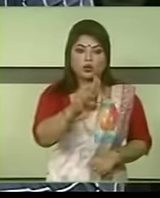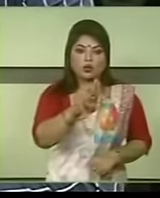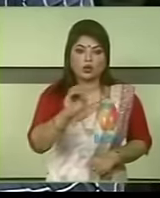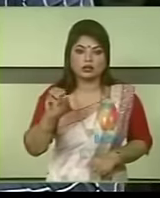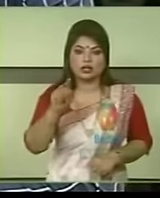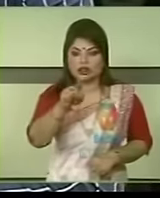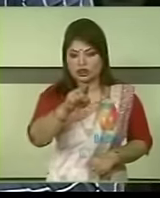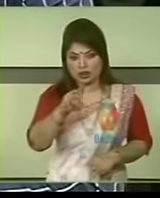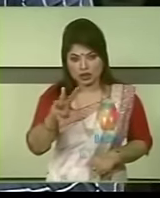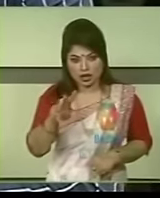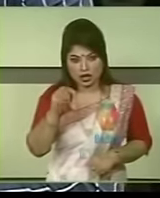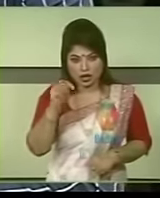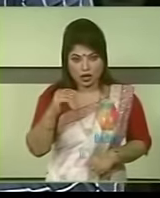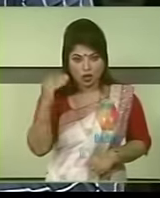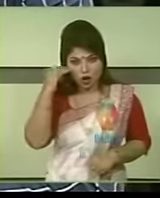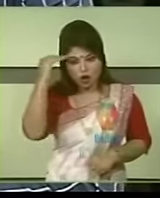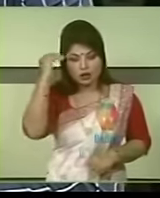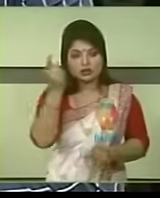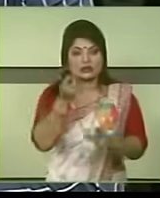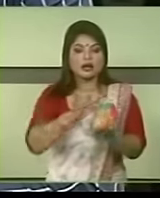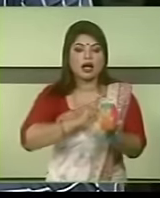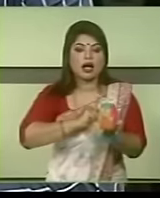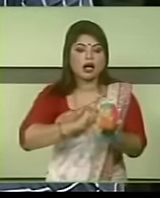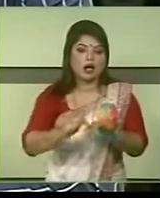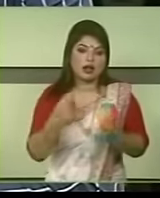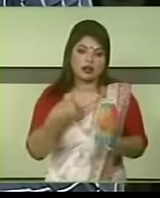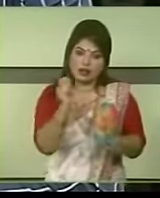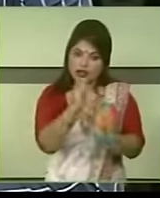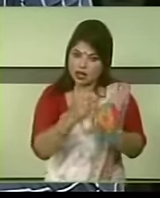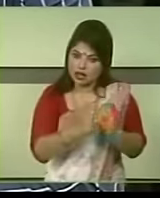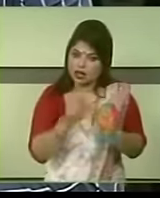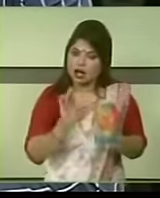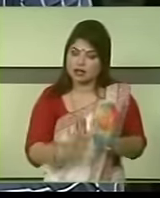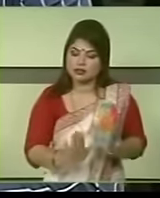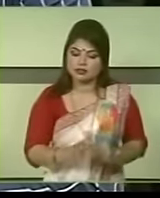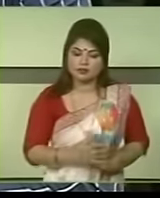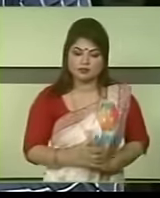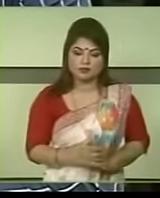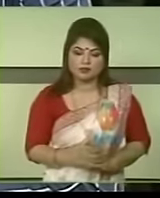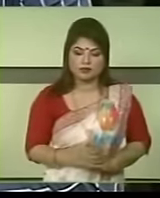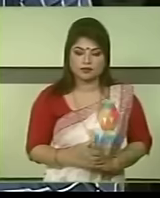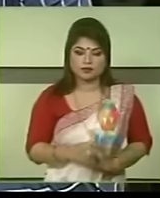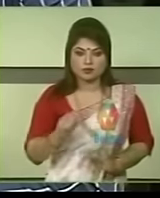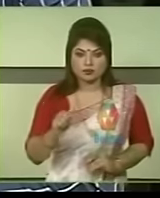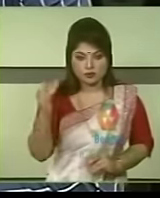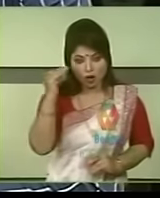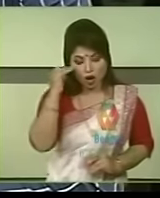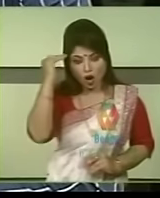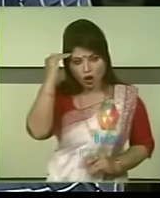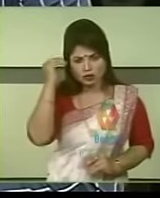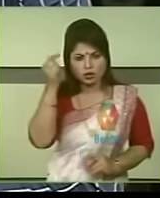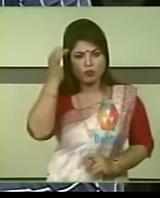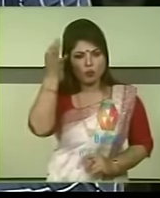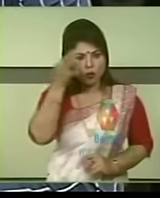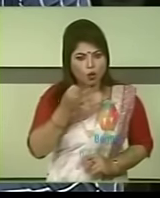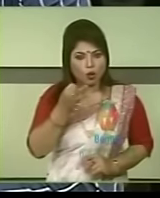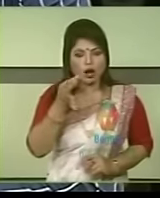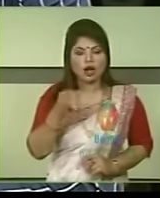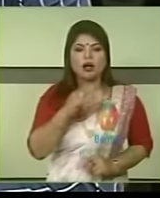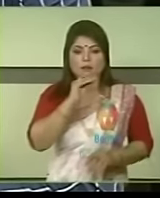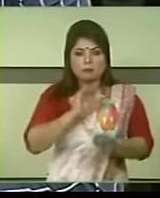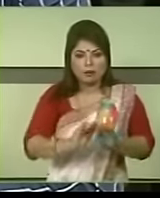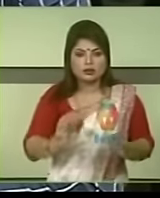যে নিউরো ডেভেলপমেন্টাল ডিসএবিলিটি ট্রাস্ট ফান্ড আইন, এর মধ্যে কিন্তু এই কথাটি লেখা আছে যে কোনো বুদ্ধি প্রতিবন্ধী, অটিস্টিক কিংবা